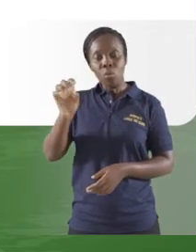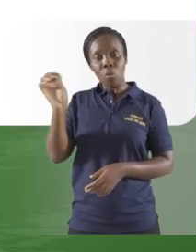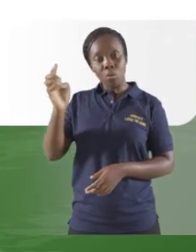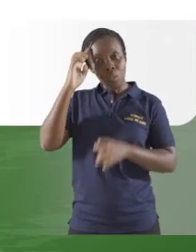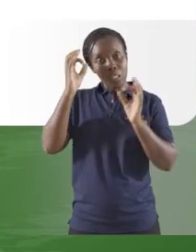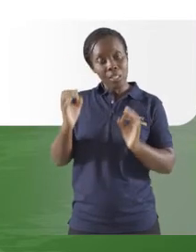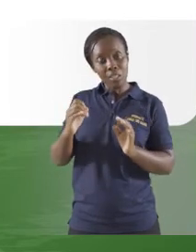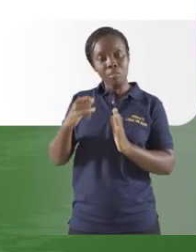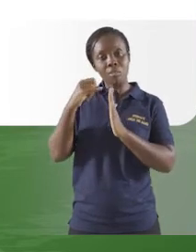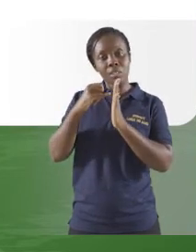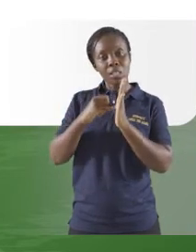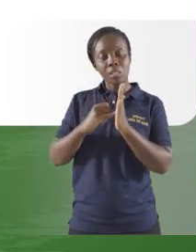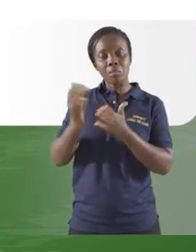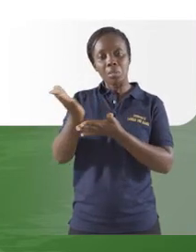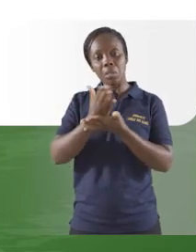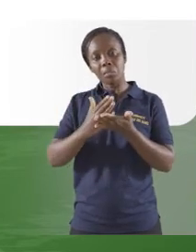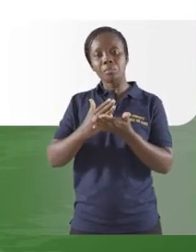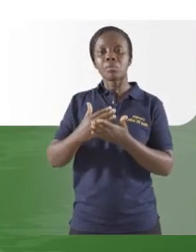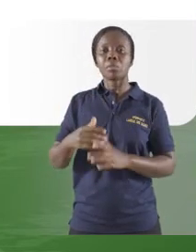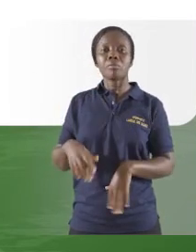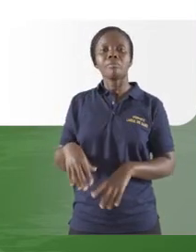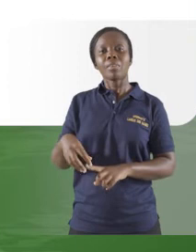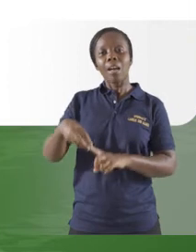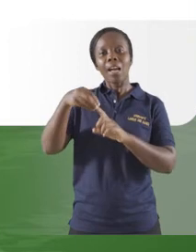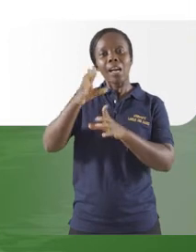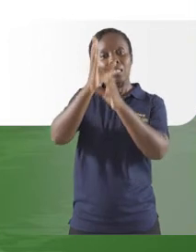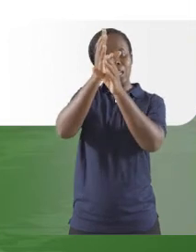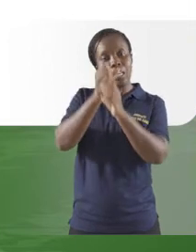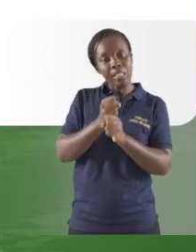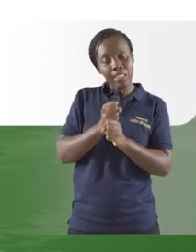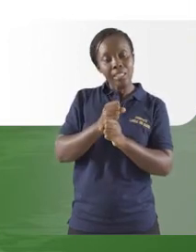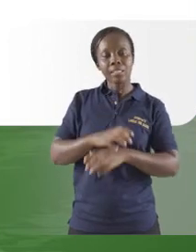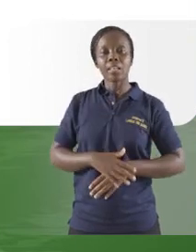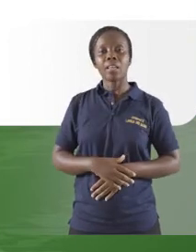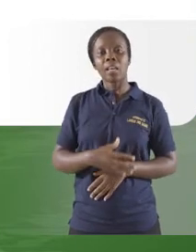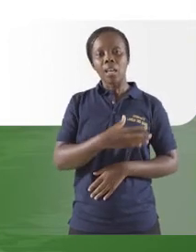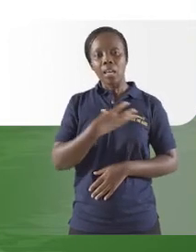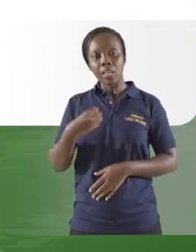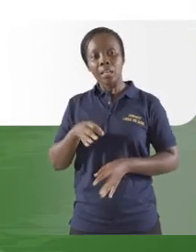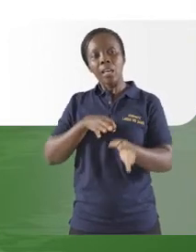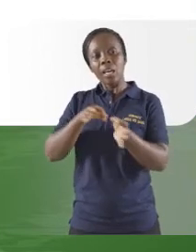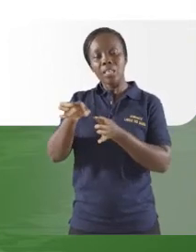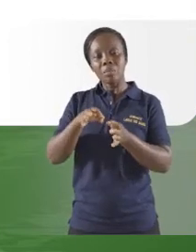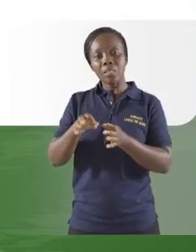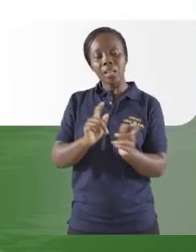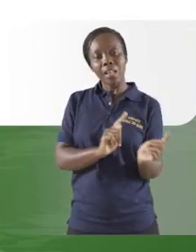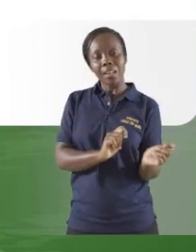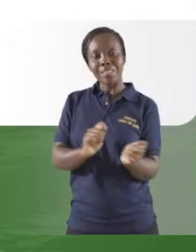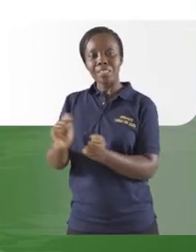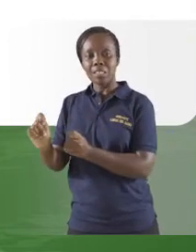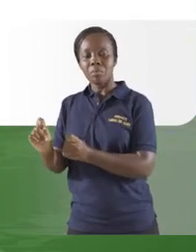d'identifier quelques caractères héréditaires et d'expliquer la